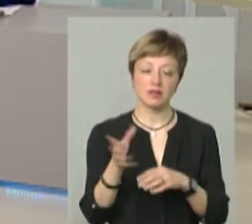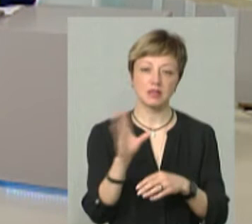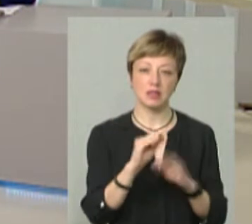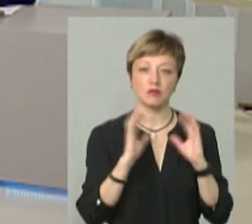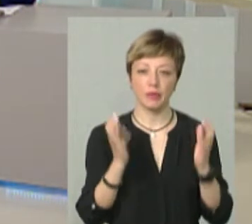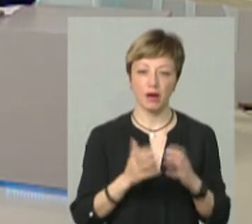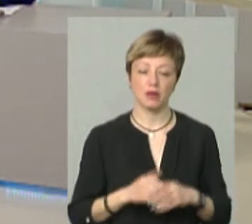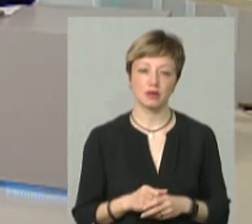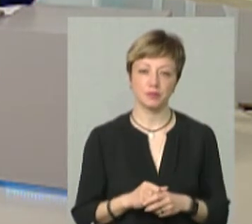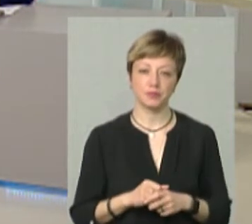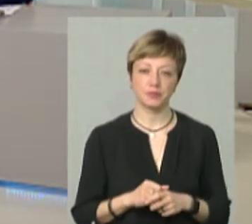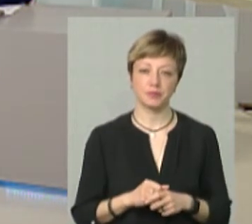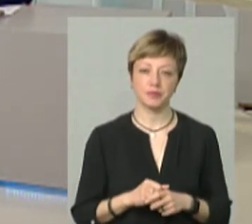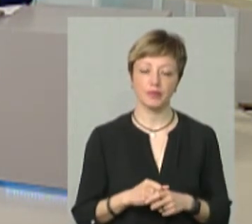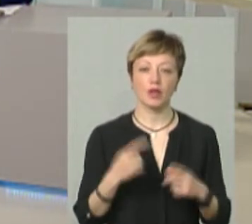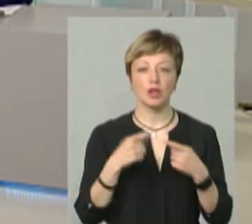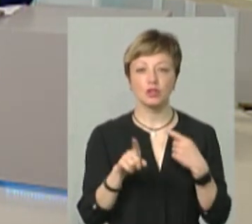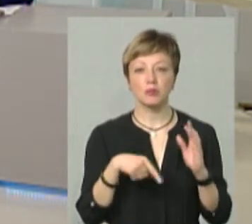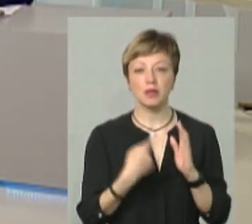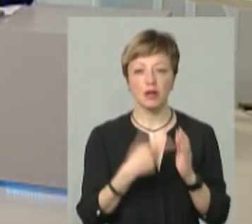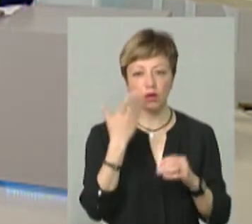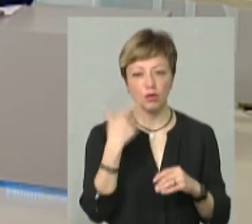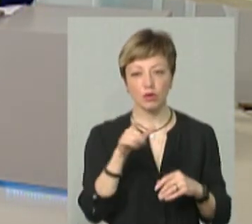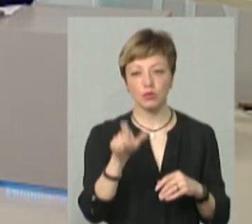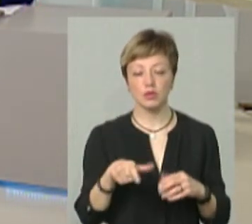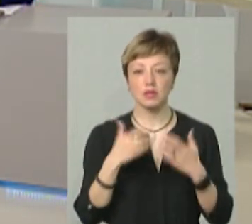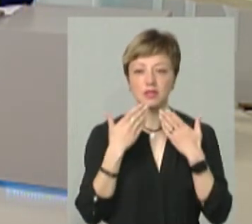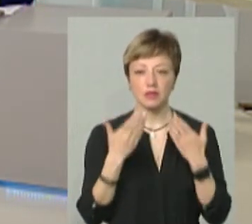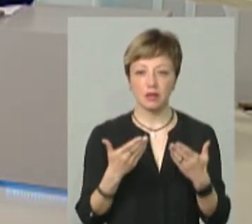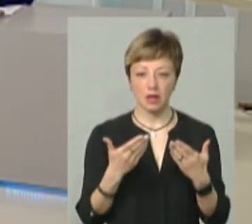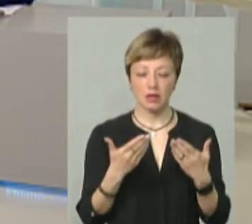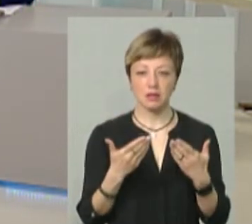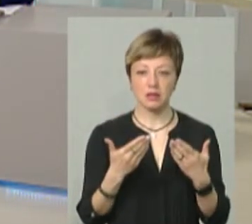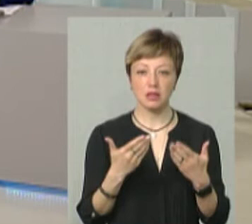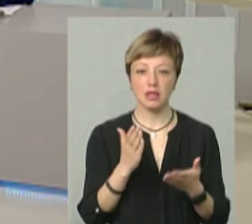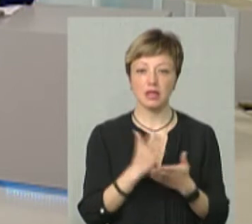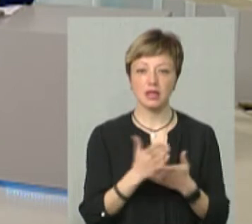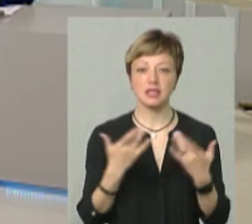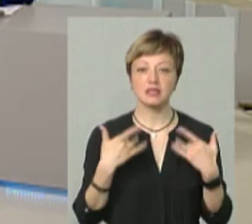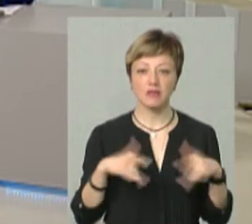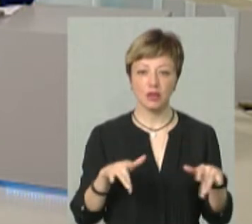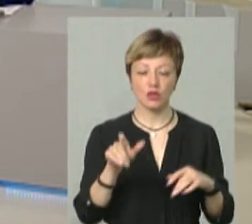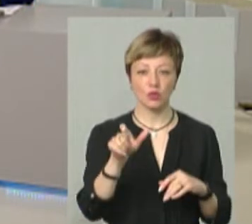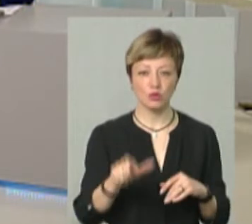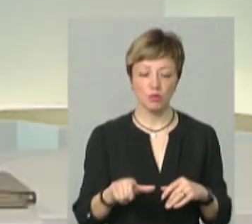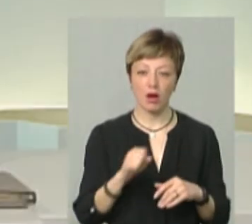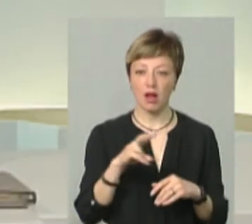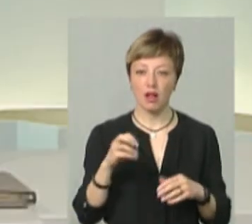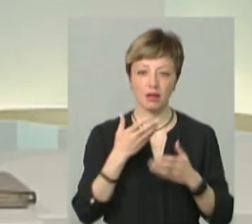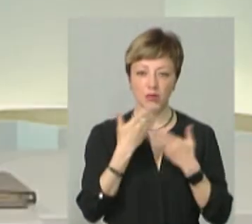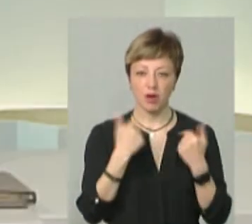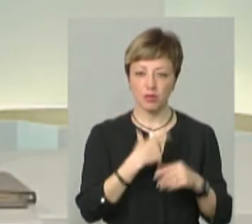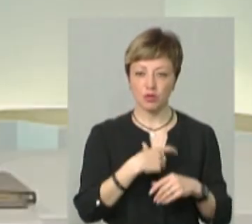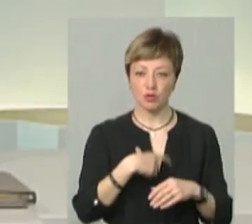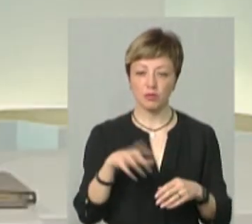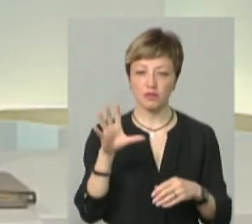ними зберігається. Інше питання, коли людина звертається, вона є звільненою особою, але не має при собі